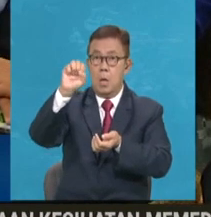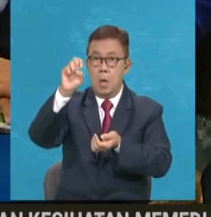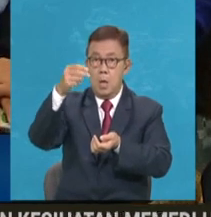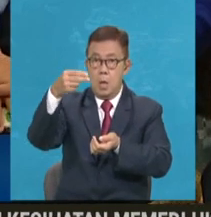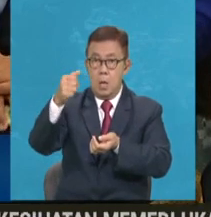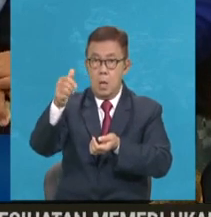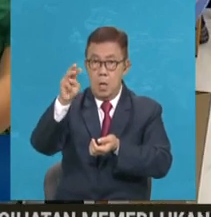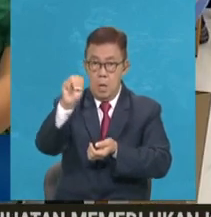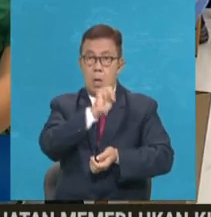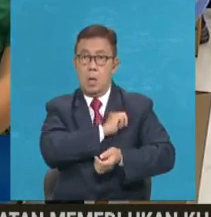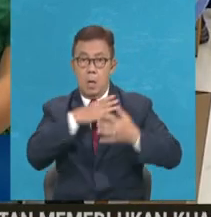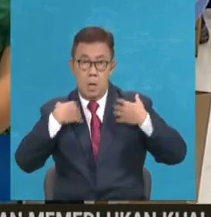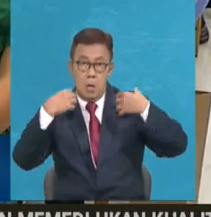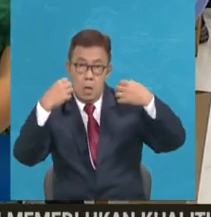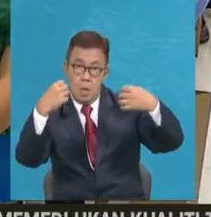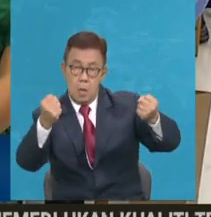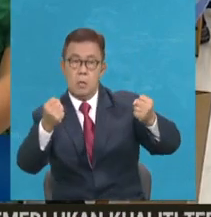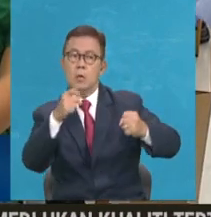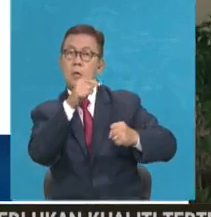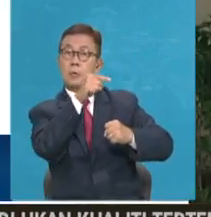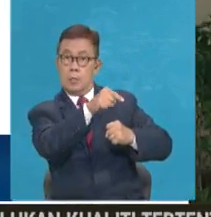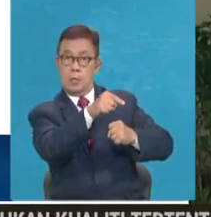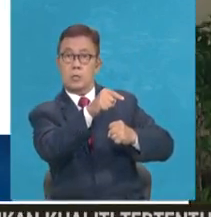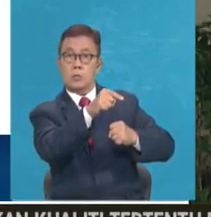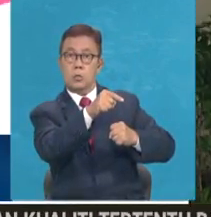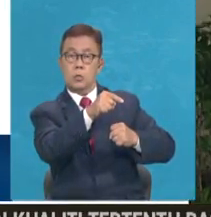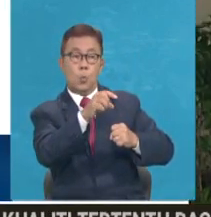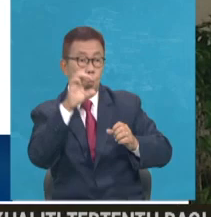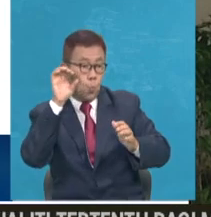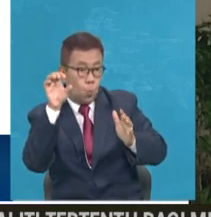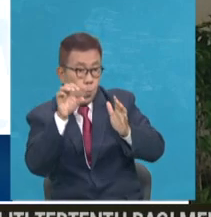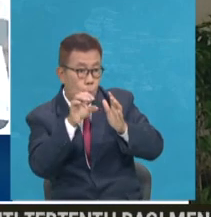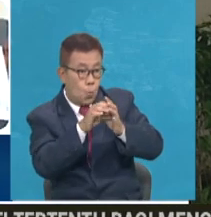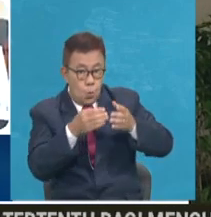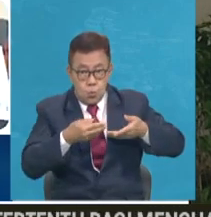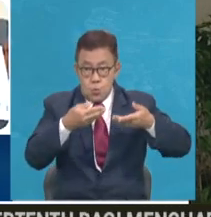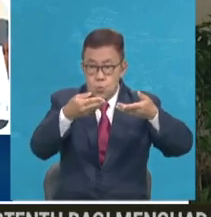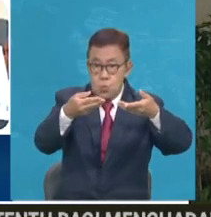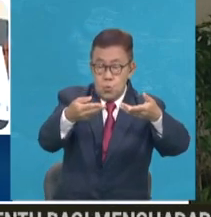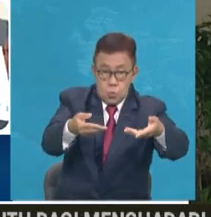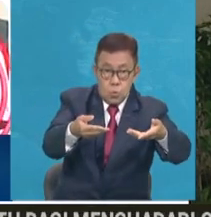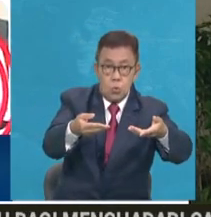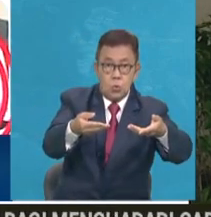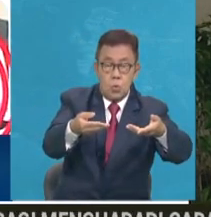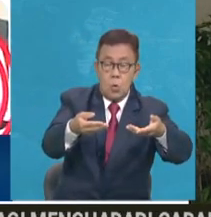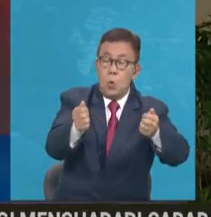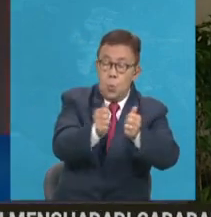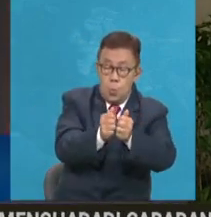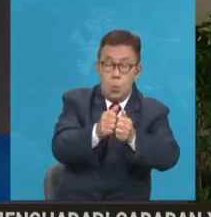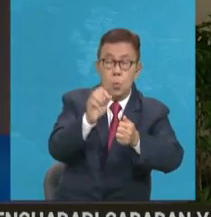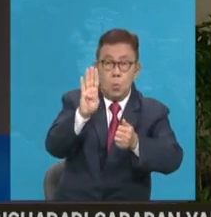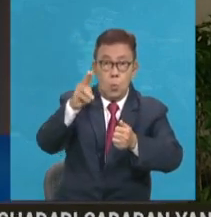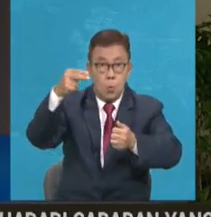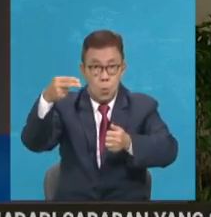Jafar Menteri Kesehatan sebagai sistem pengurusan image PSIS di selaraskan dengan sistem rohims dan